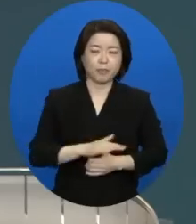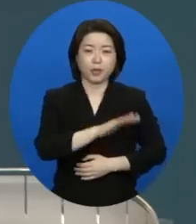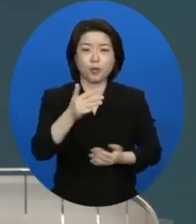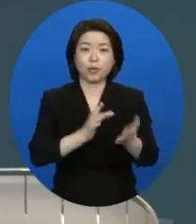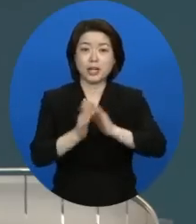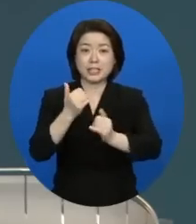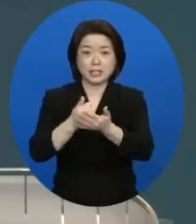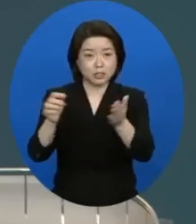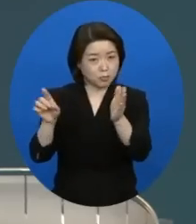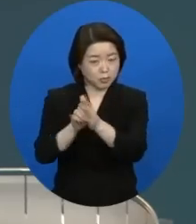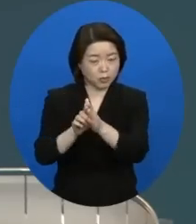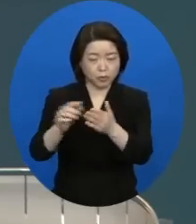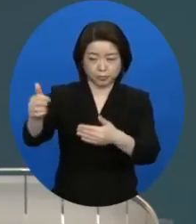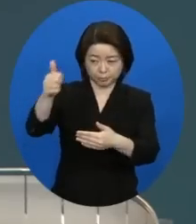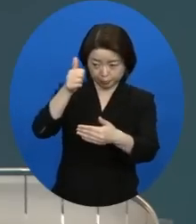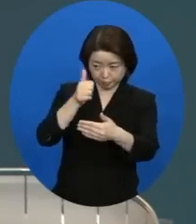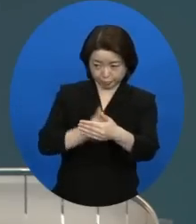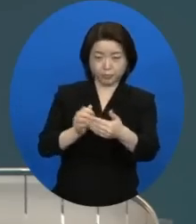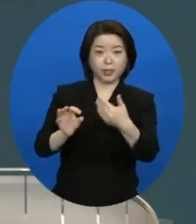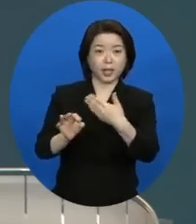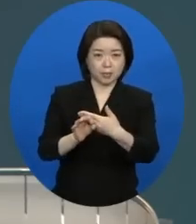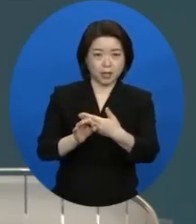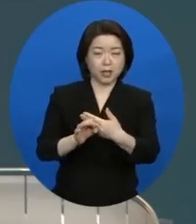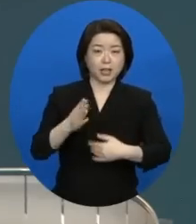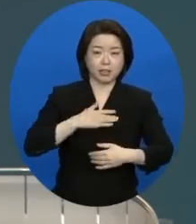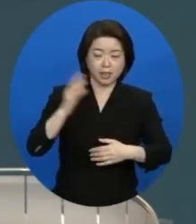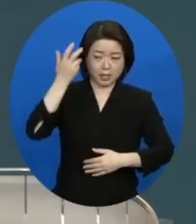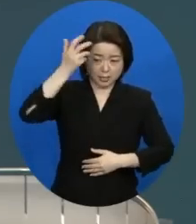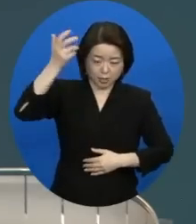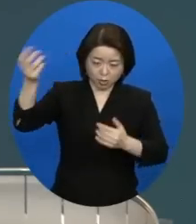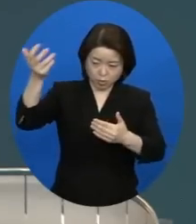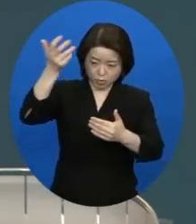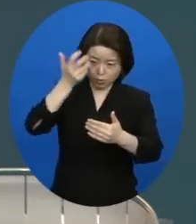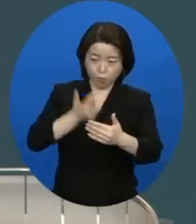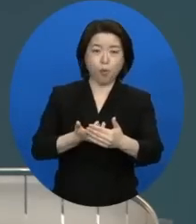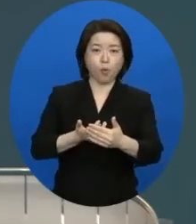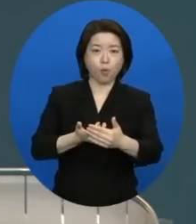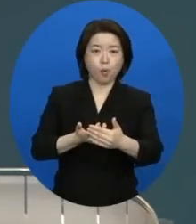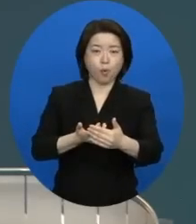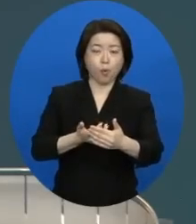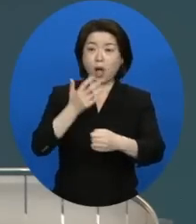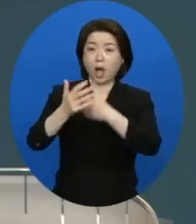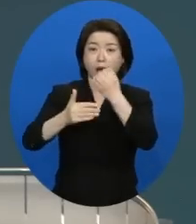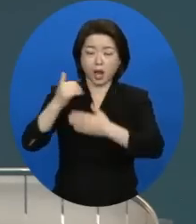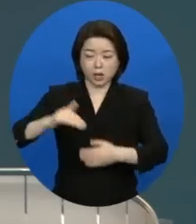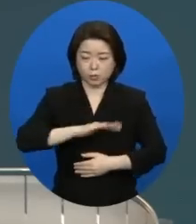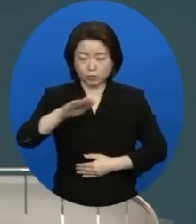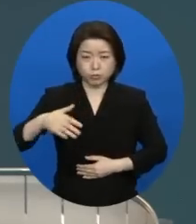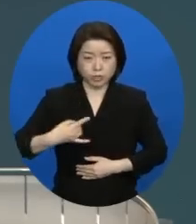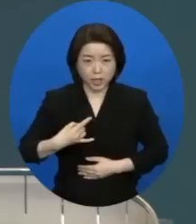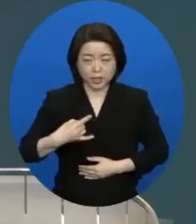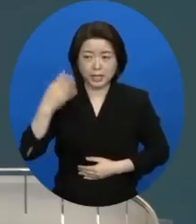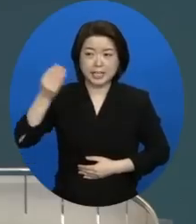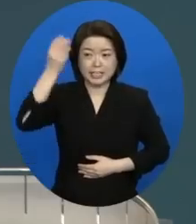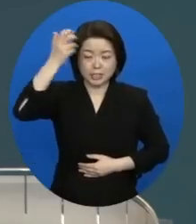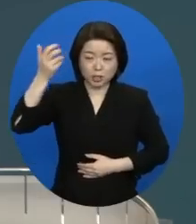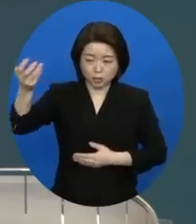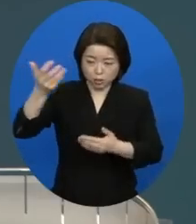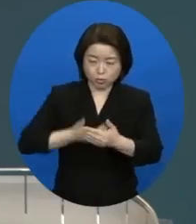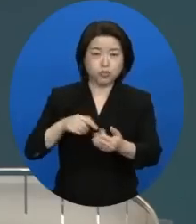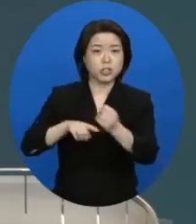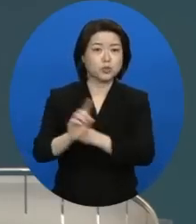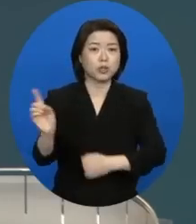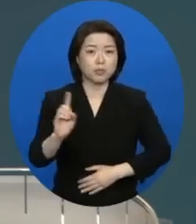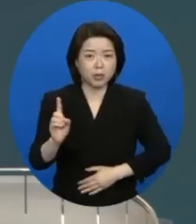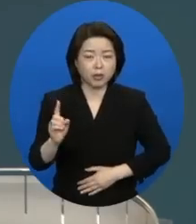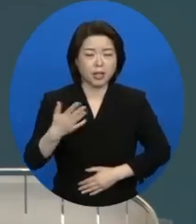믿고 예수님을 영접하면 우리 안에 성령이 오시는데, 하나님이 우리에게 성령을 주신 이유가